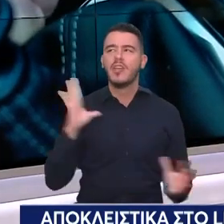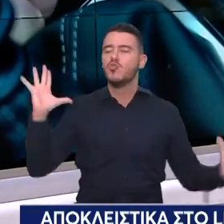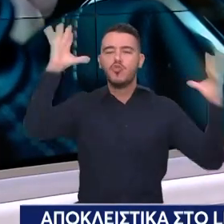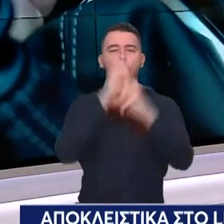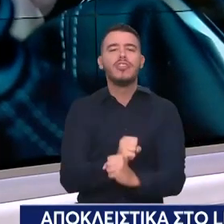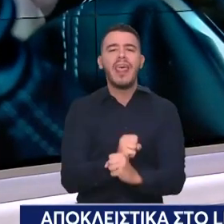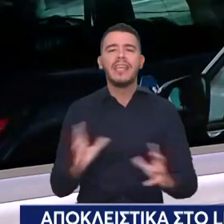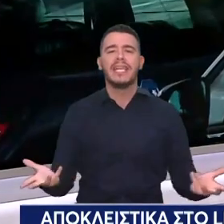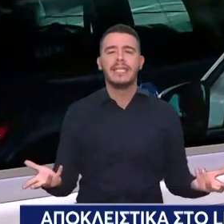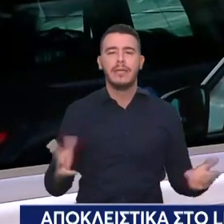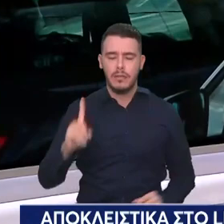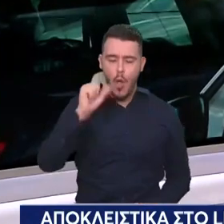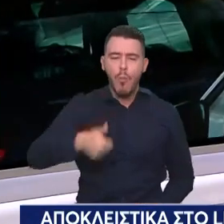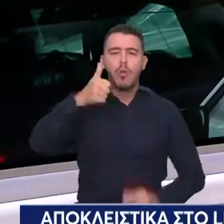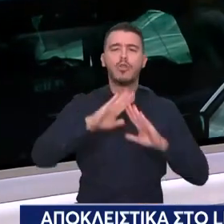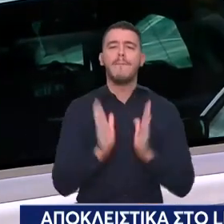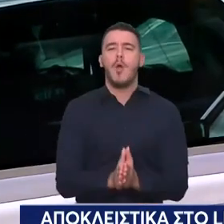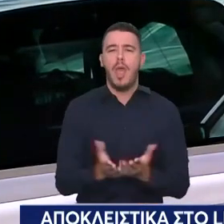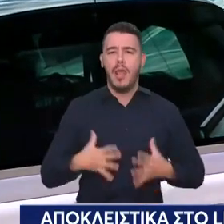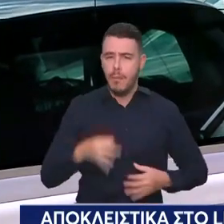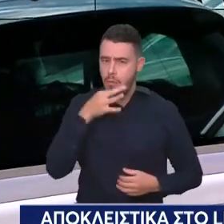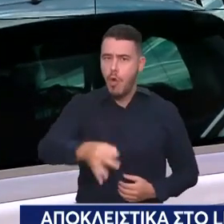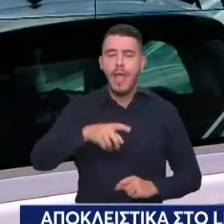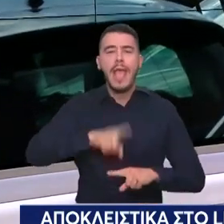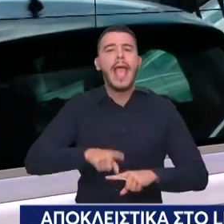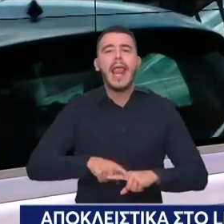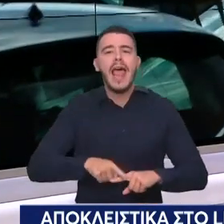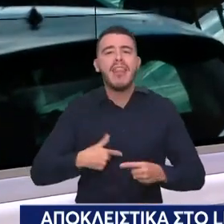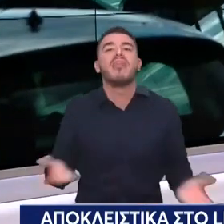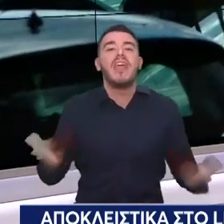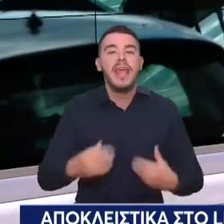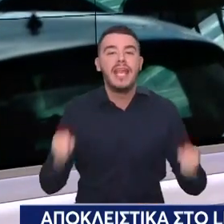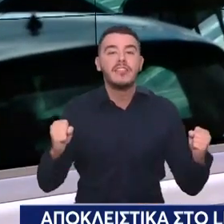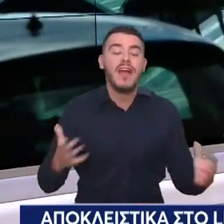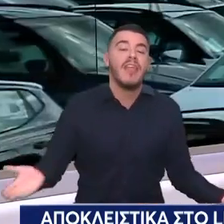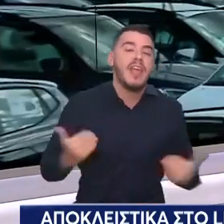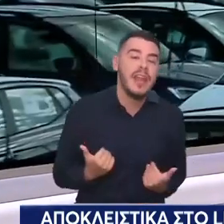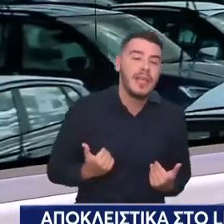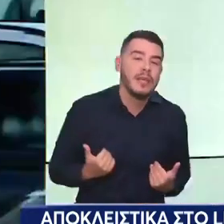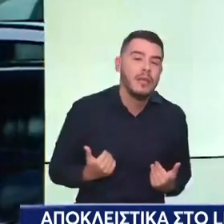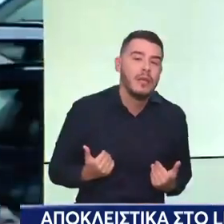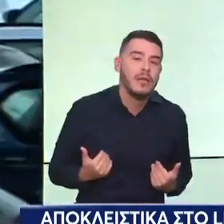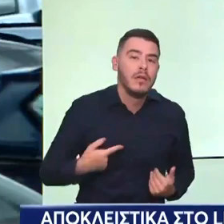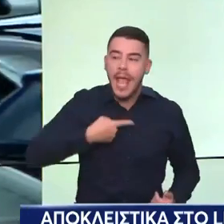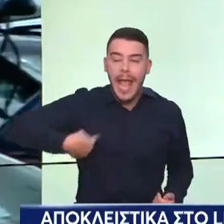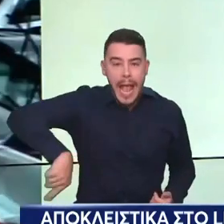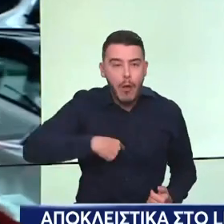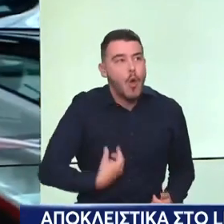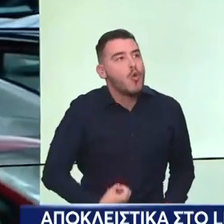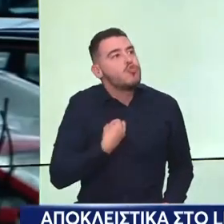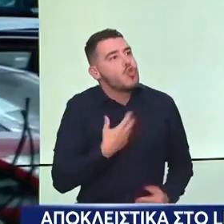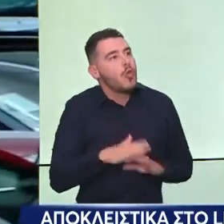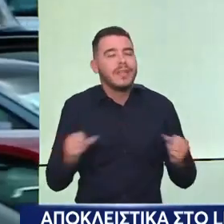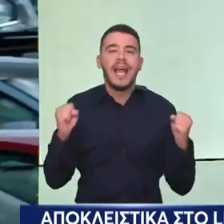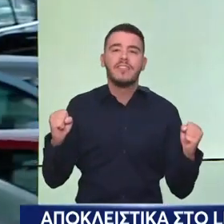θεωρείται ασφαλής. Αν δεν είναι ασφαλής, πρέπει να την κάνουμε ασφαλή. Αλλά έχω την εντύπωση ότι ζούμε σε μια ασφαλή χώρα.